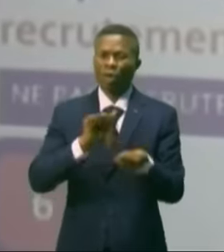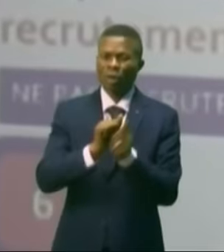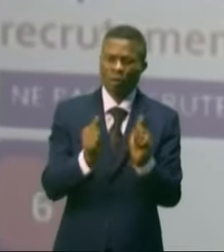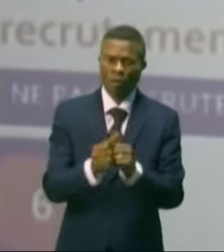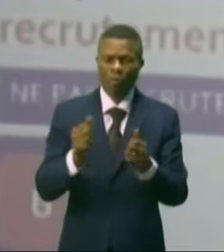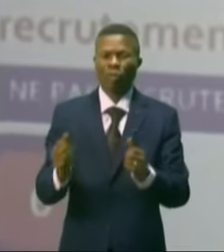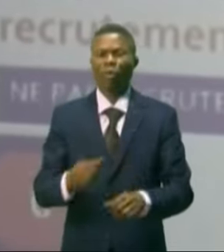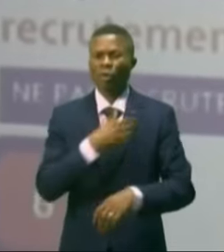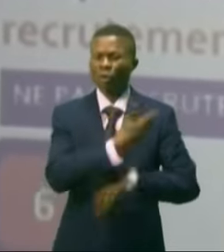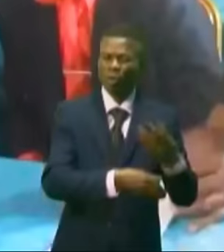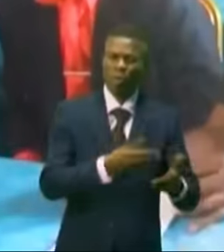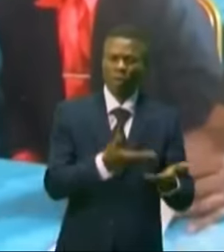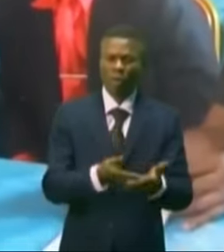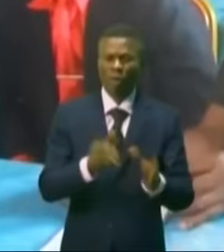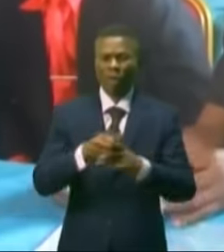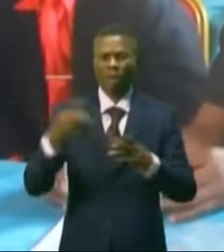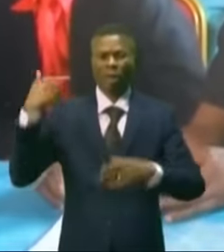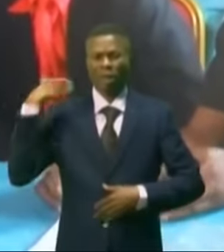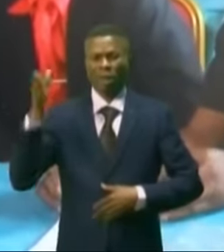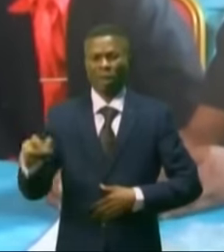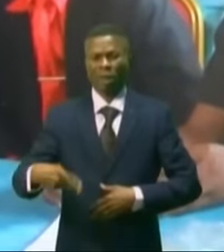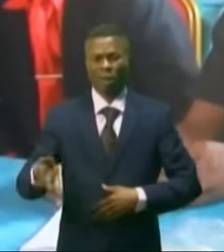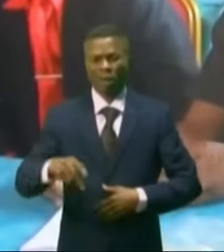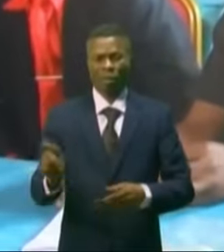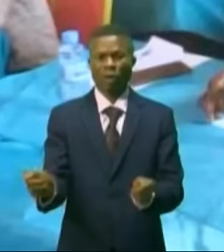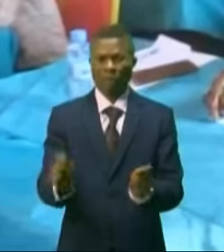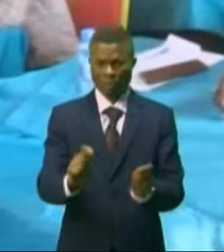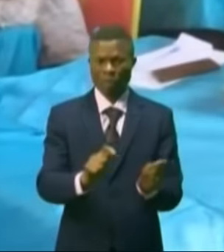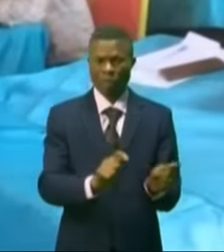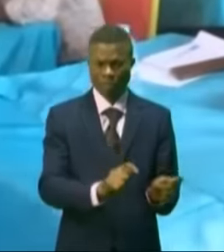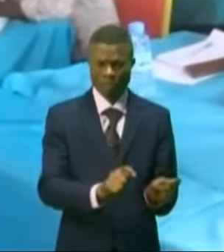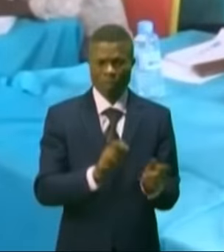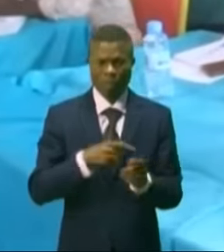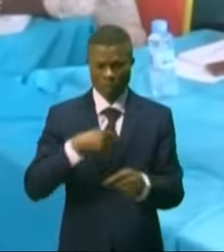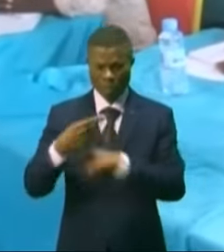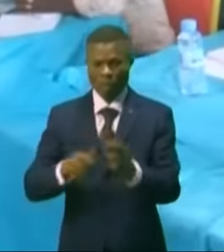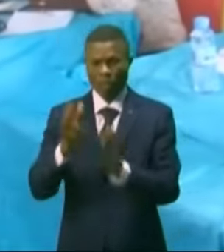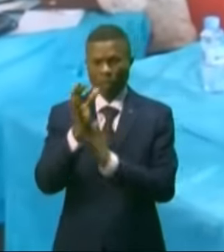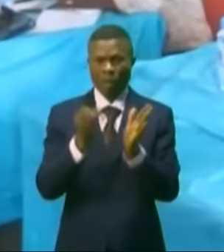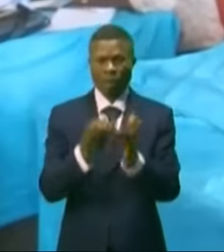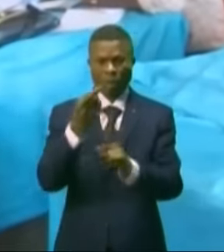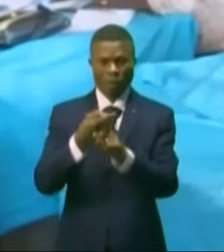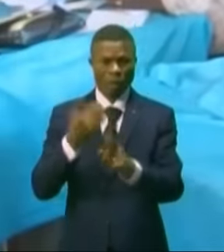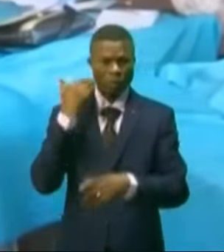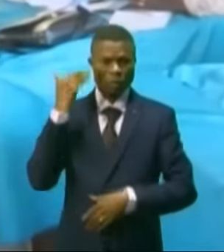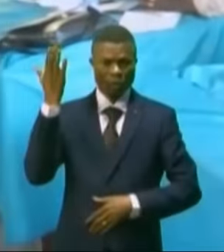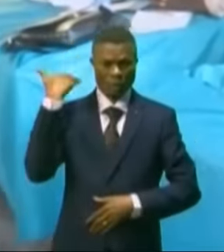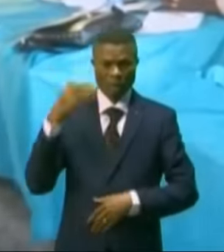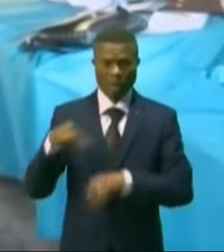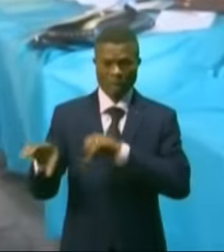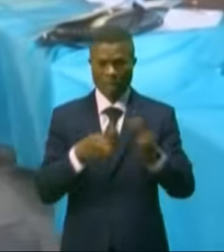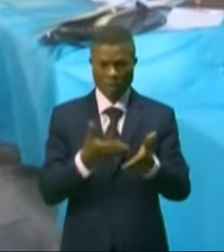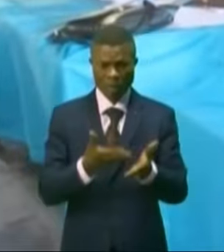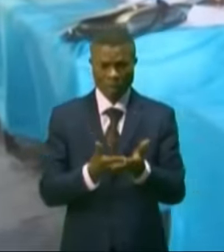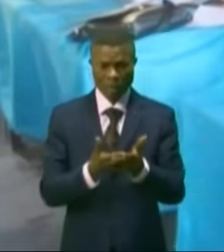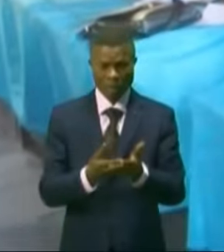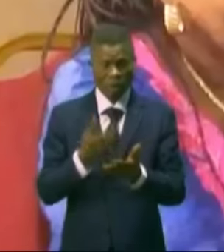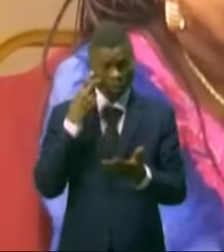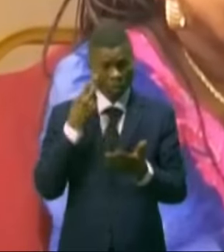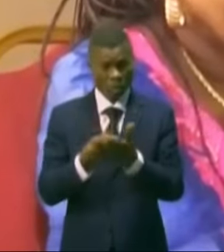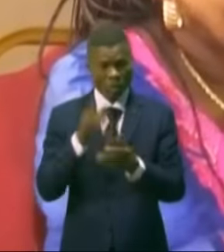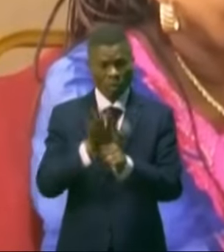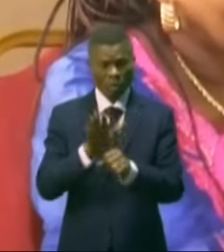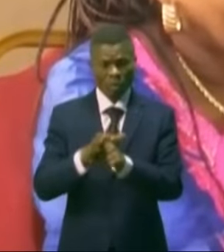sein de l'administration publique dans la province du Tanganyika. Débutée le 17 juin dernier, cette activité a connu la participation des